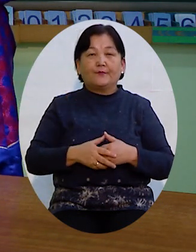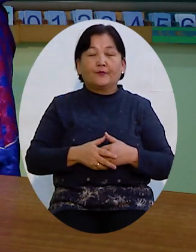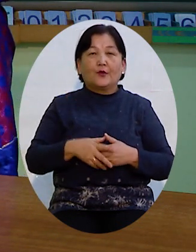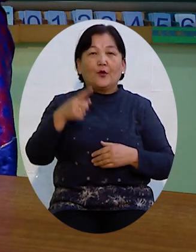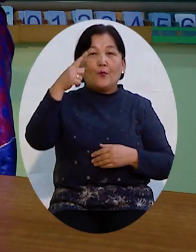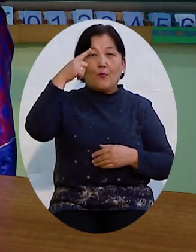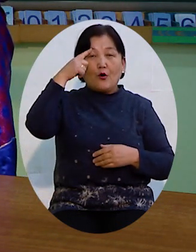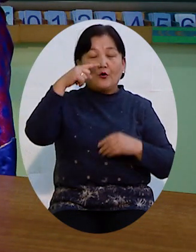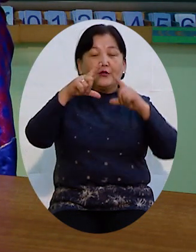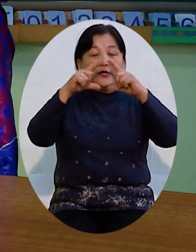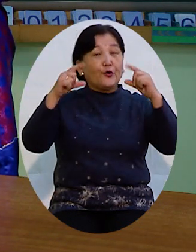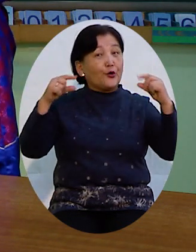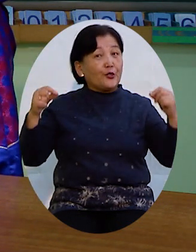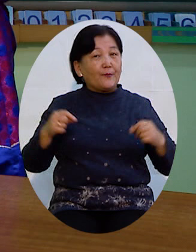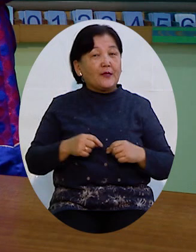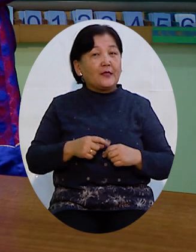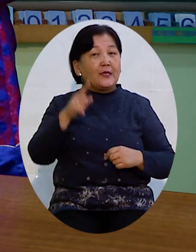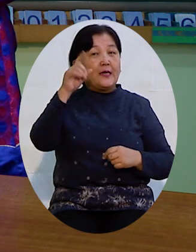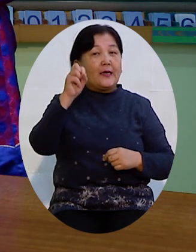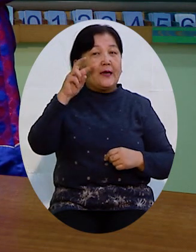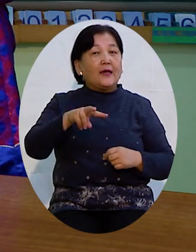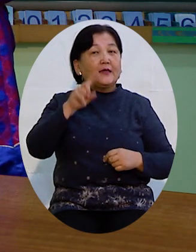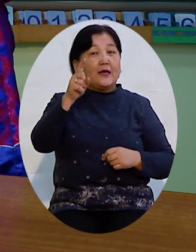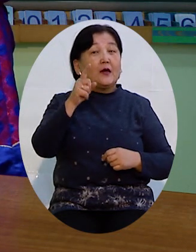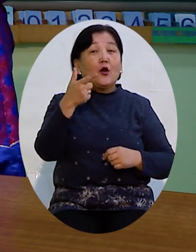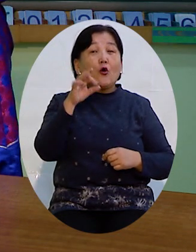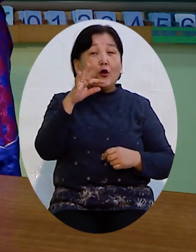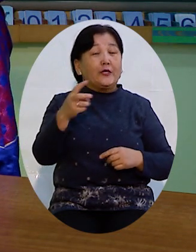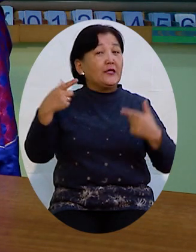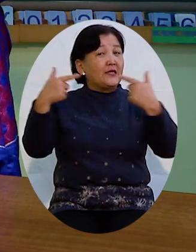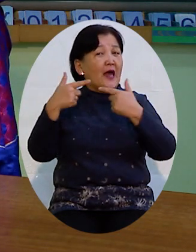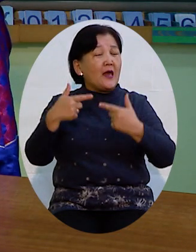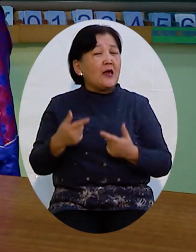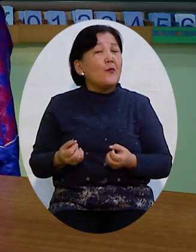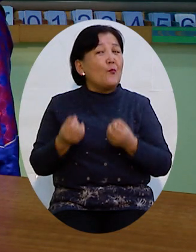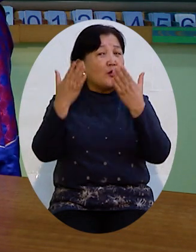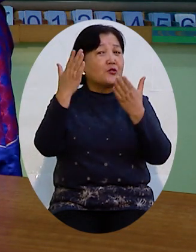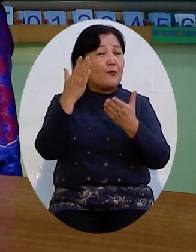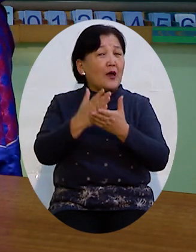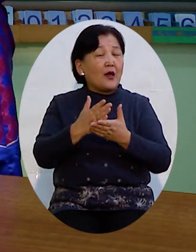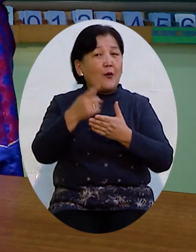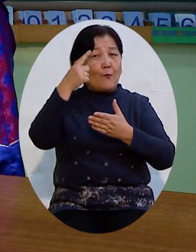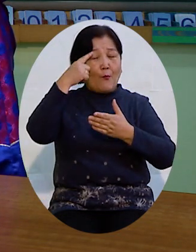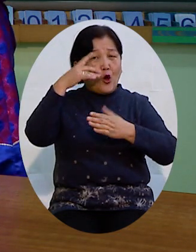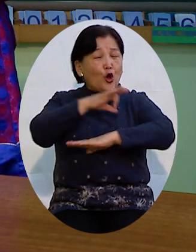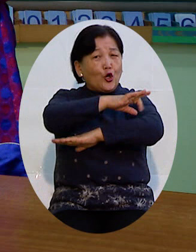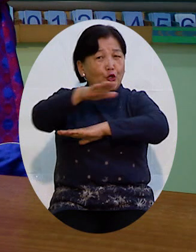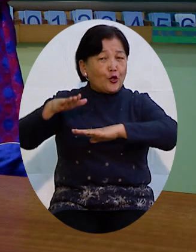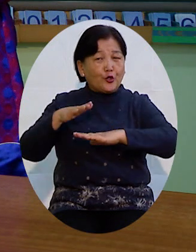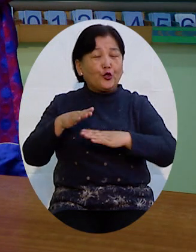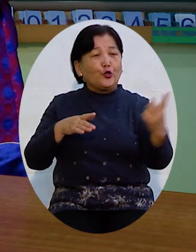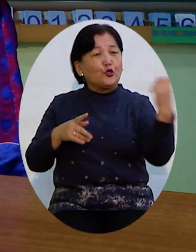Монгол эх оронд минь халах голын дайн болсон. Халах голын дайнд Монгол орны өнцөг болон